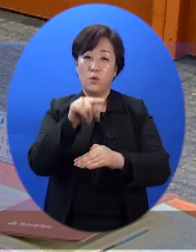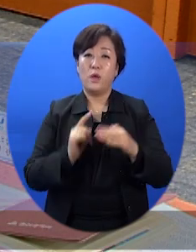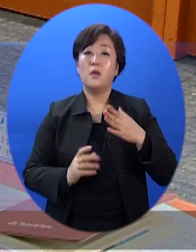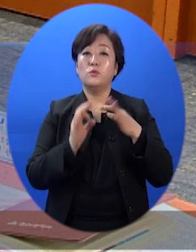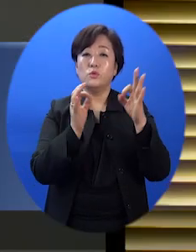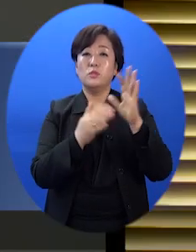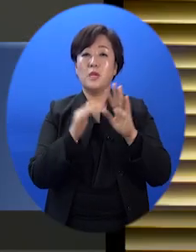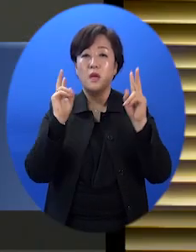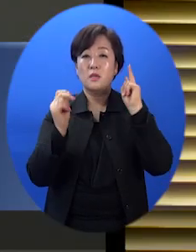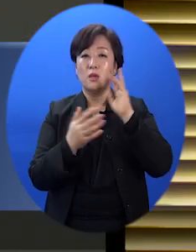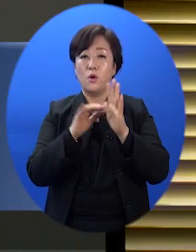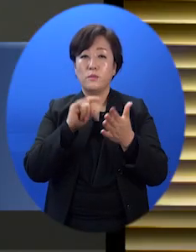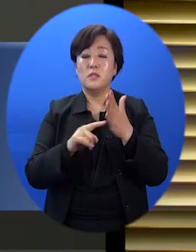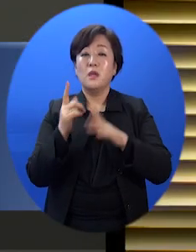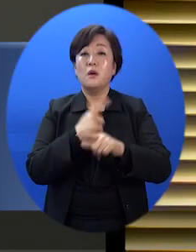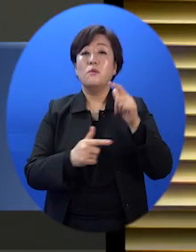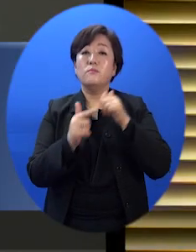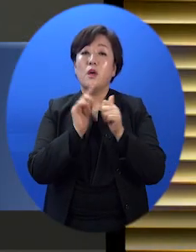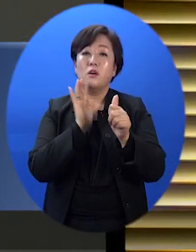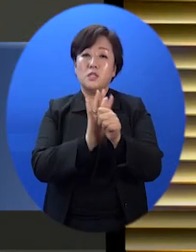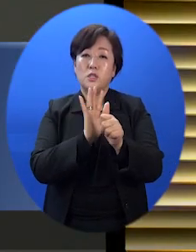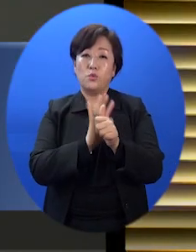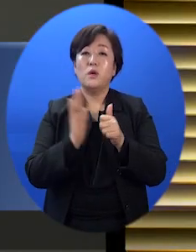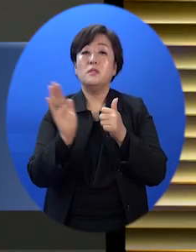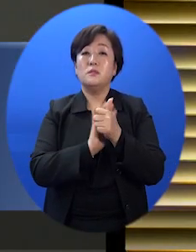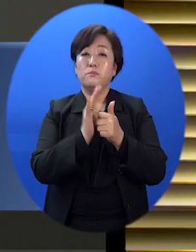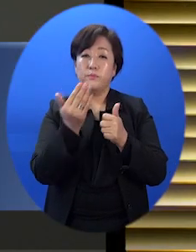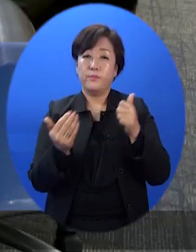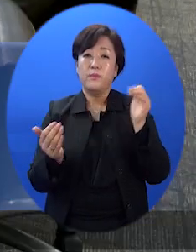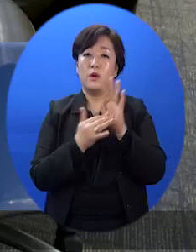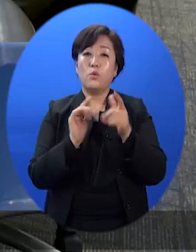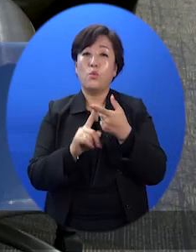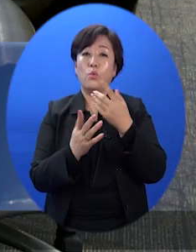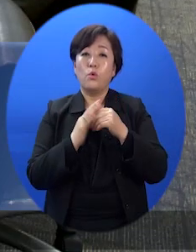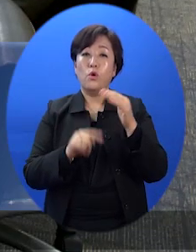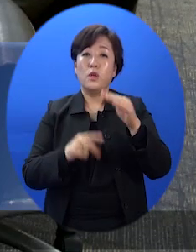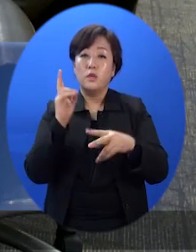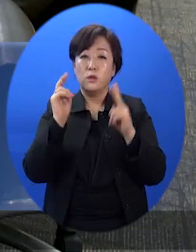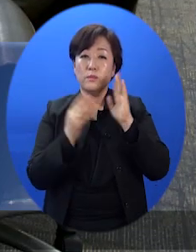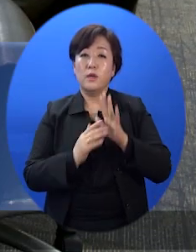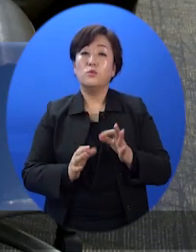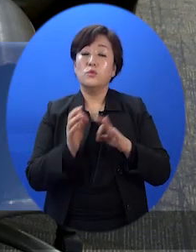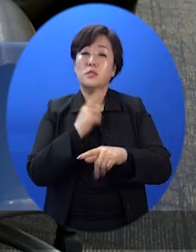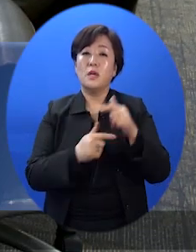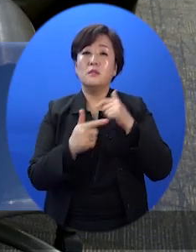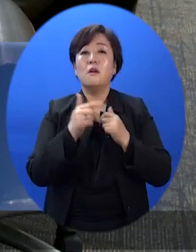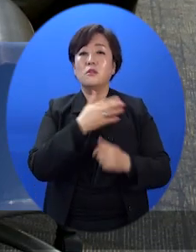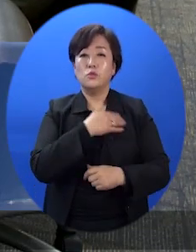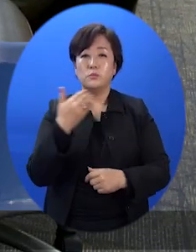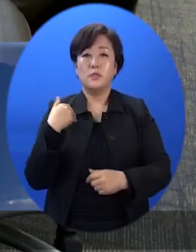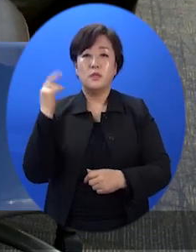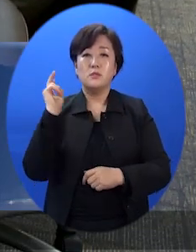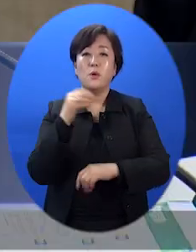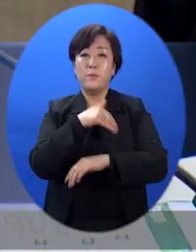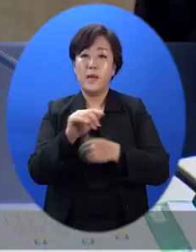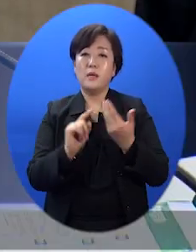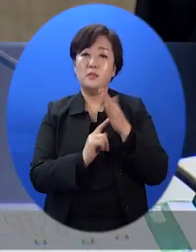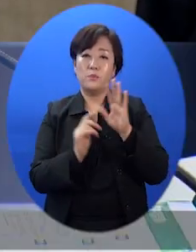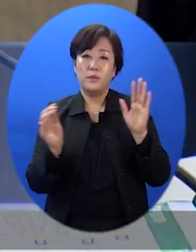대한 세제 자금 지원 등의 인센티브가 제공돼 국내외 기업의 투자 유치가 활성화될 것으로